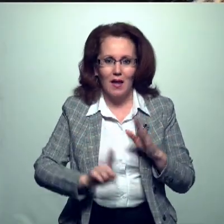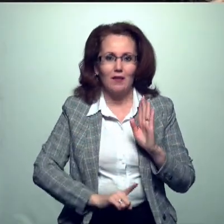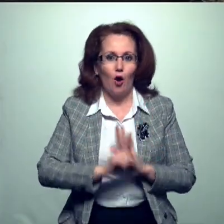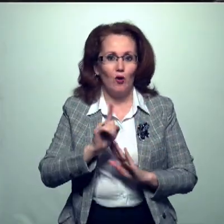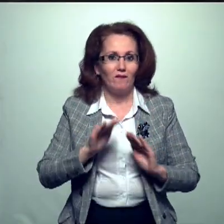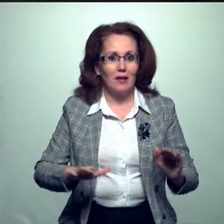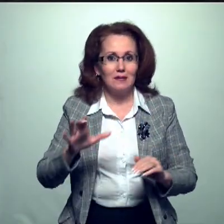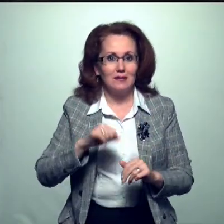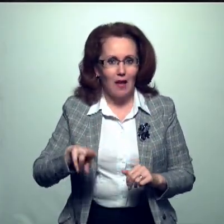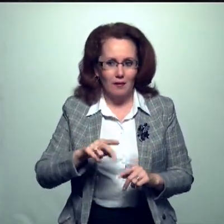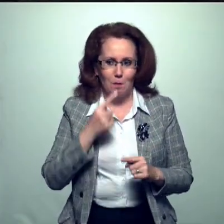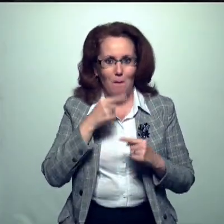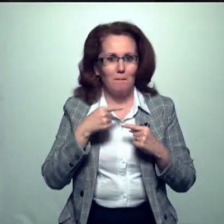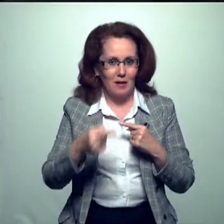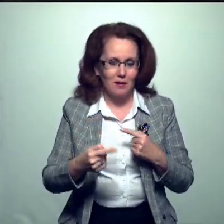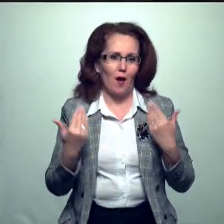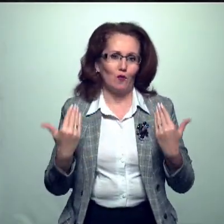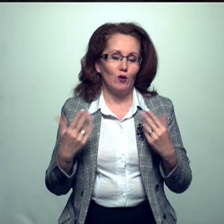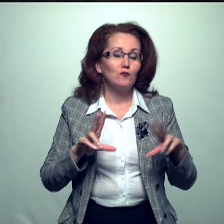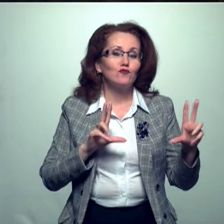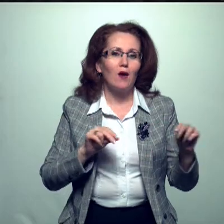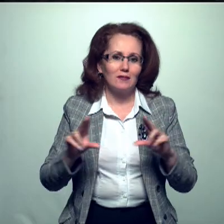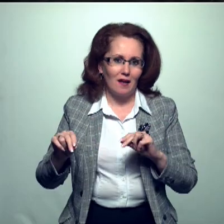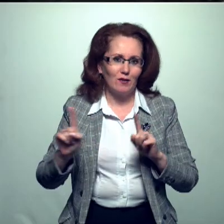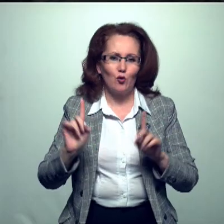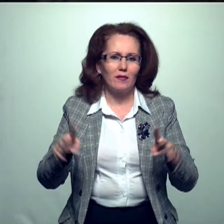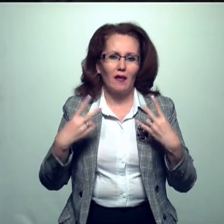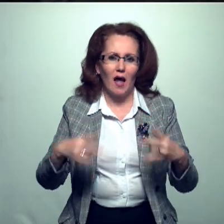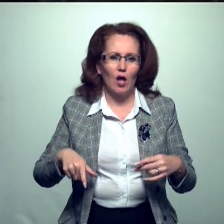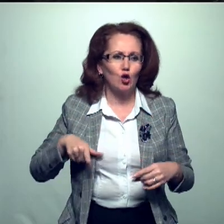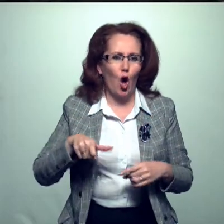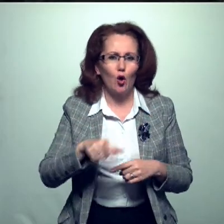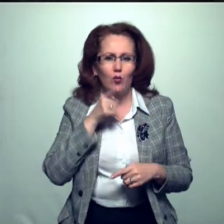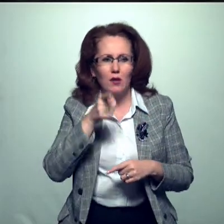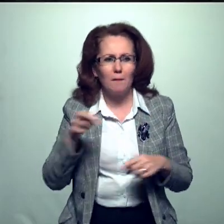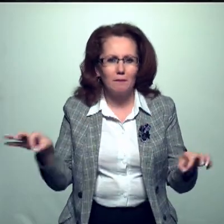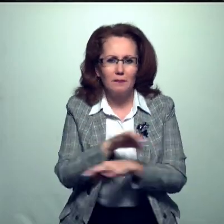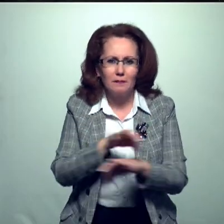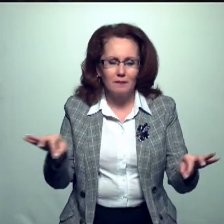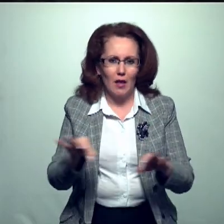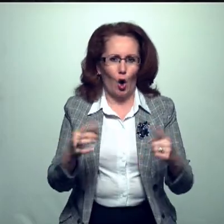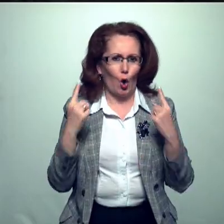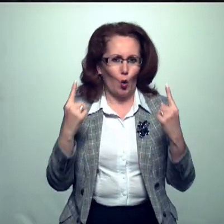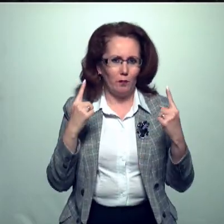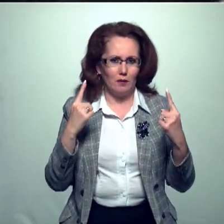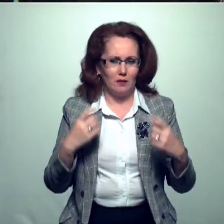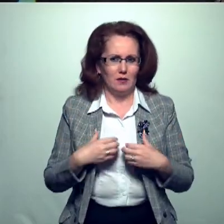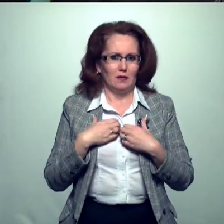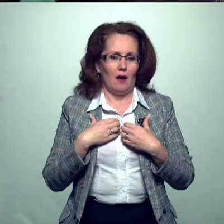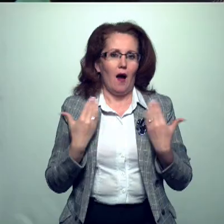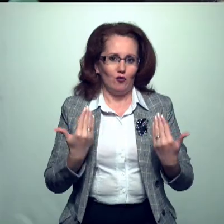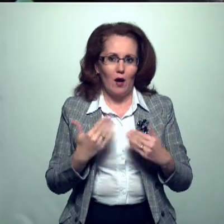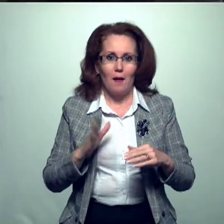наш садик на Ильфата Закирова. И теперь счастливы, что не надо переходить дороги какие-то крупные. Что